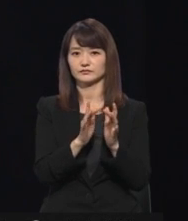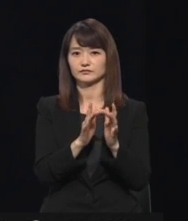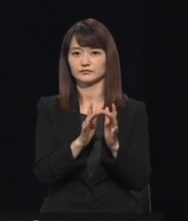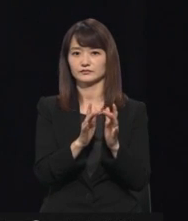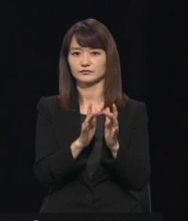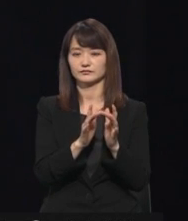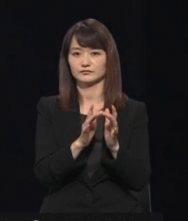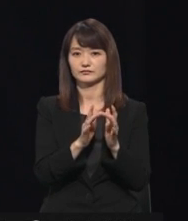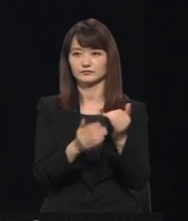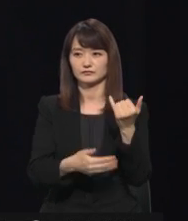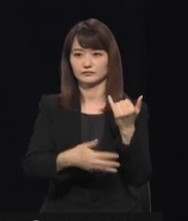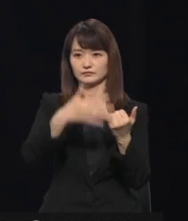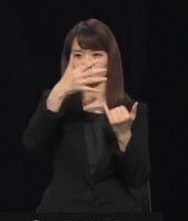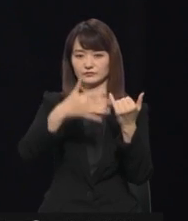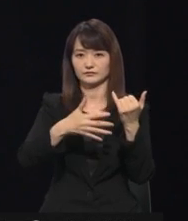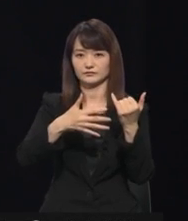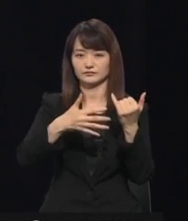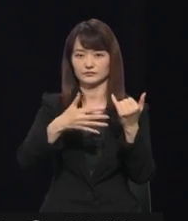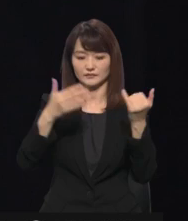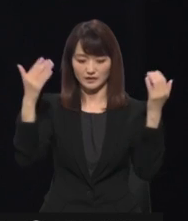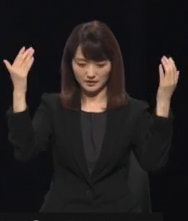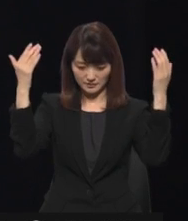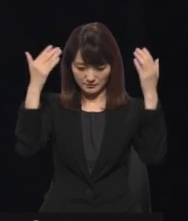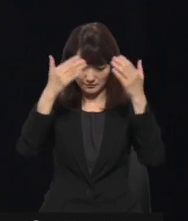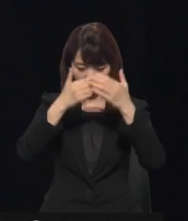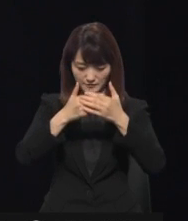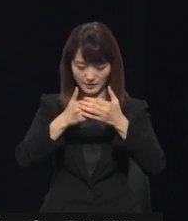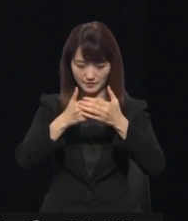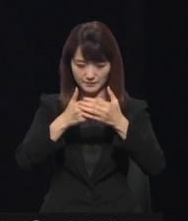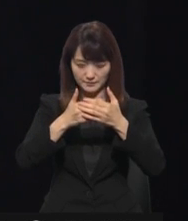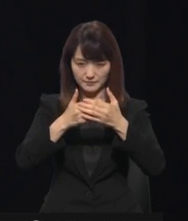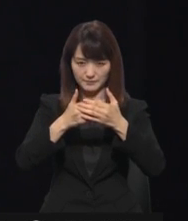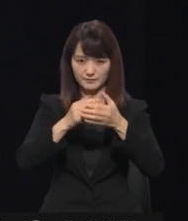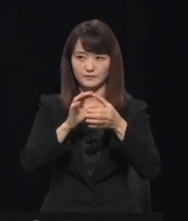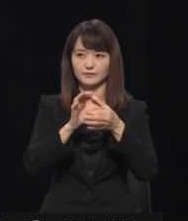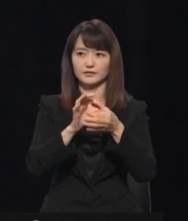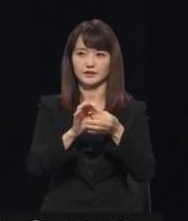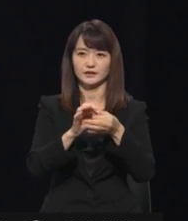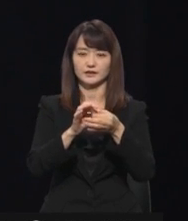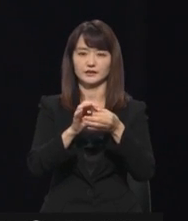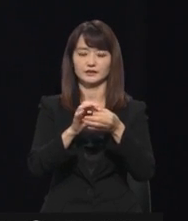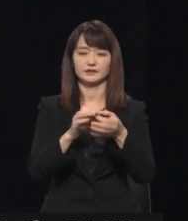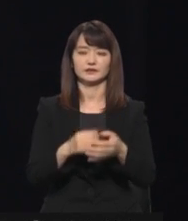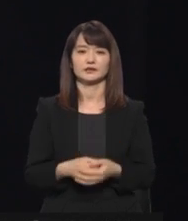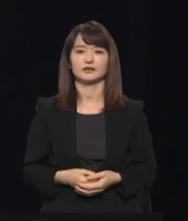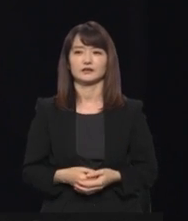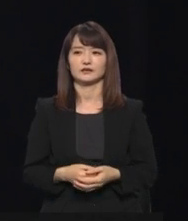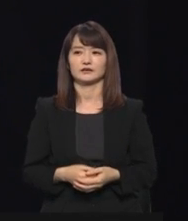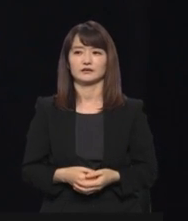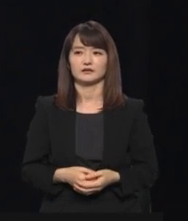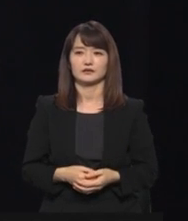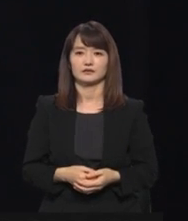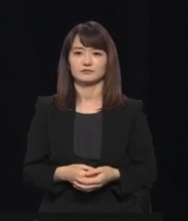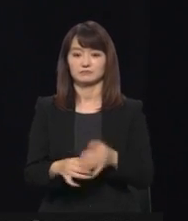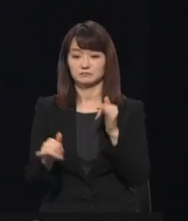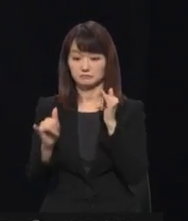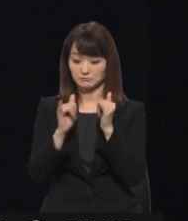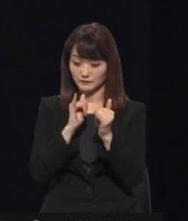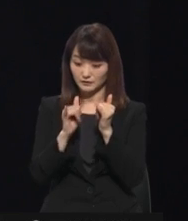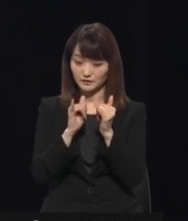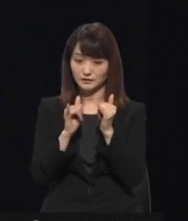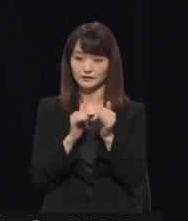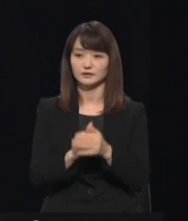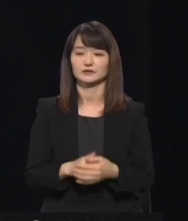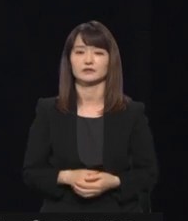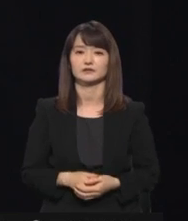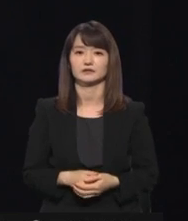썰전 나이트를 지난 금요일 밤에 촬영을 했었는데 통화 연결이 돼서 꽃대 소 배가 됐습니다 그 나오겠다고